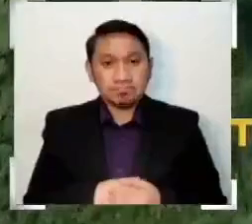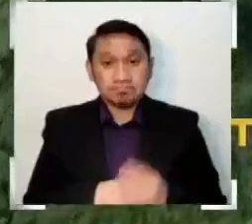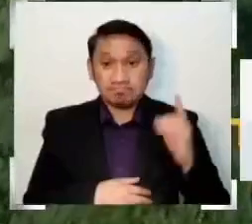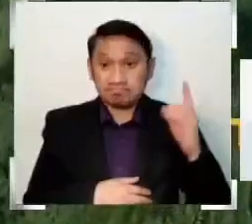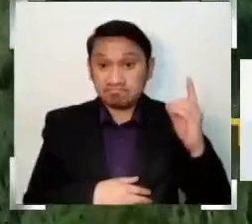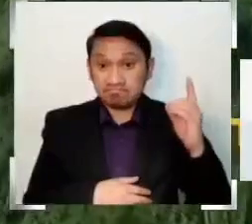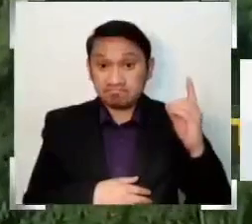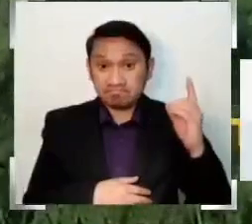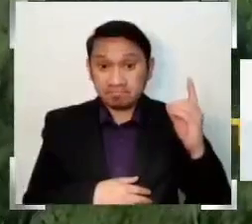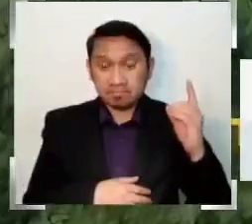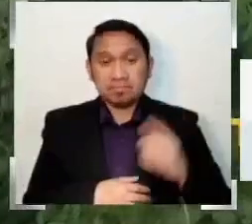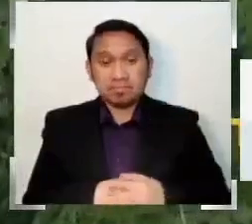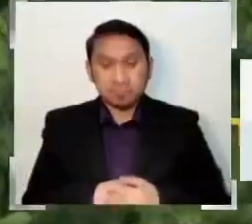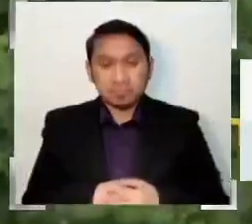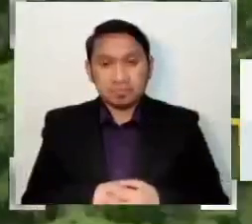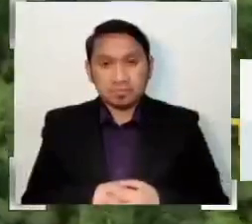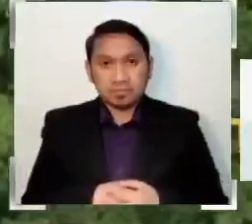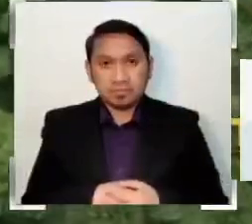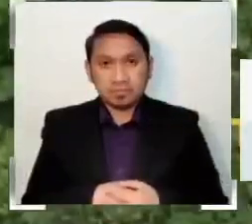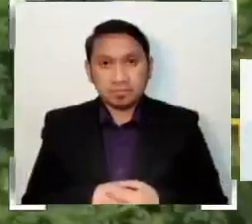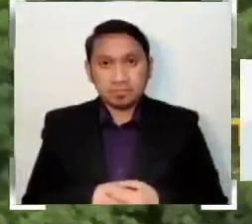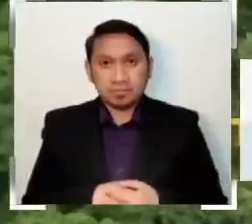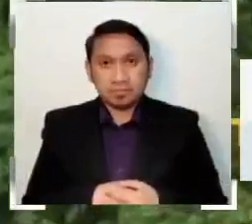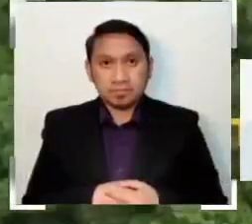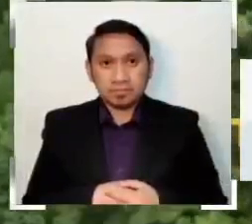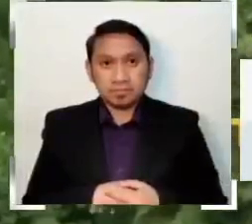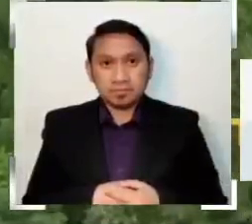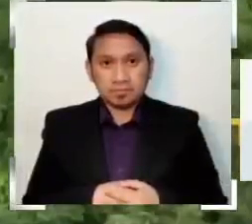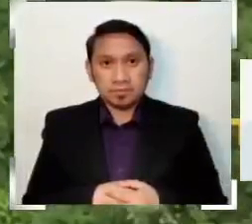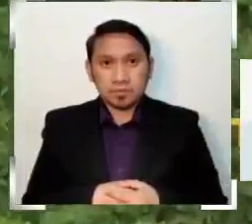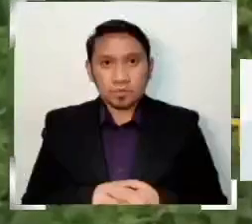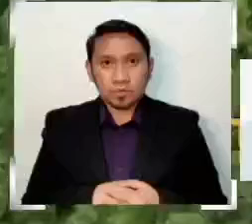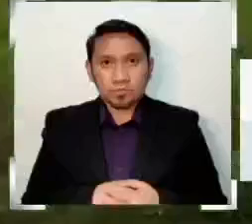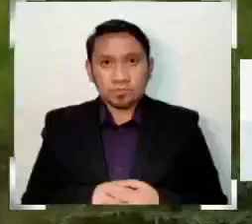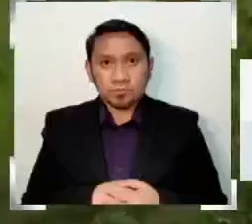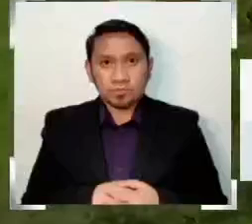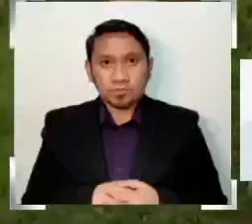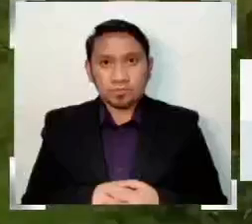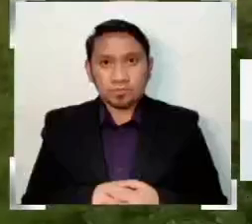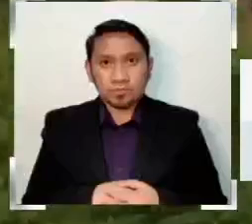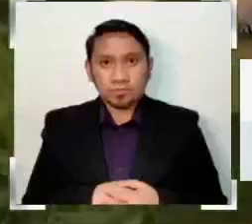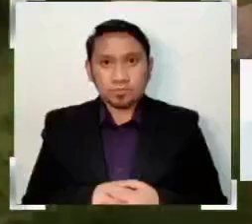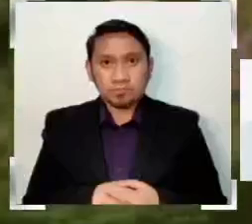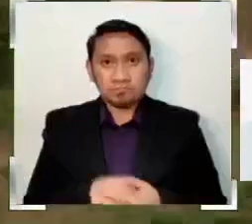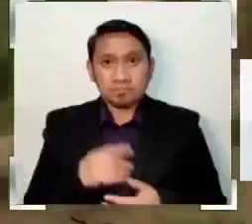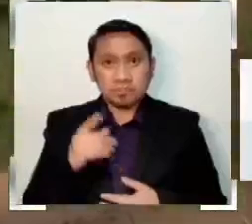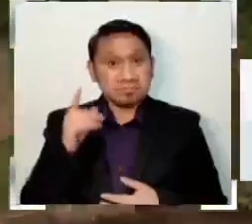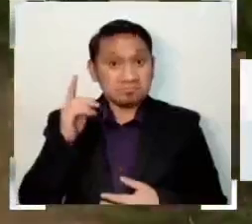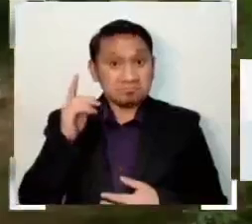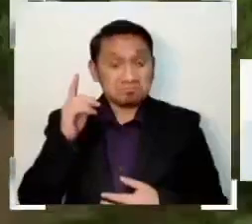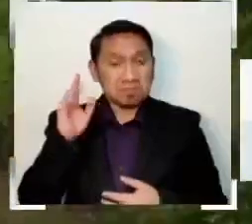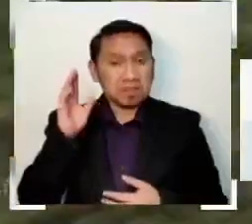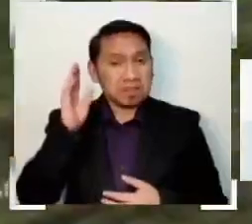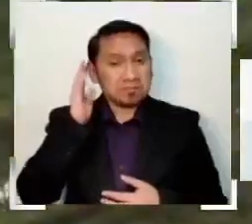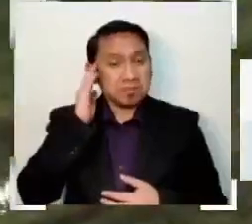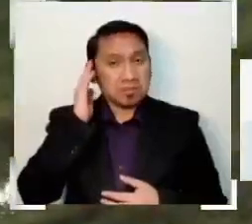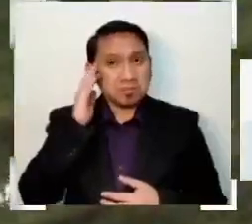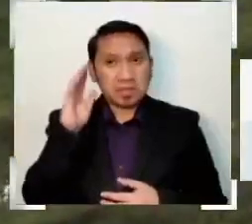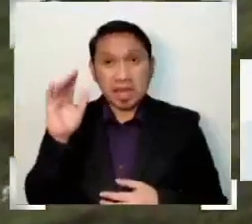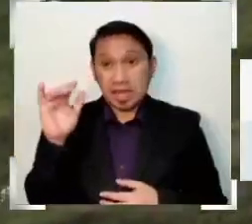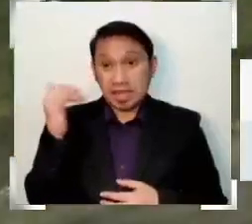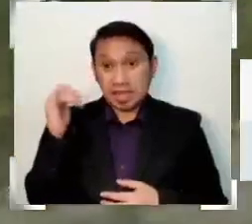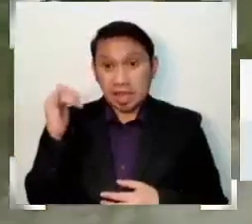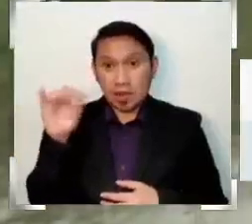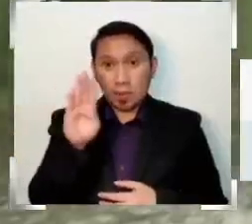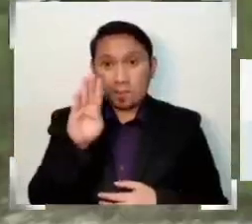So this medevac is for a young man who is in a very remote area. Kilala sa tawag na Yellow Bee ang dilaw na